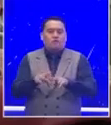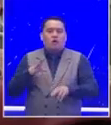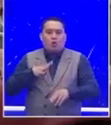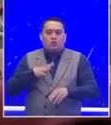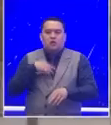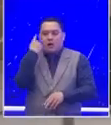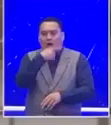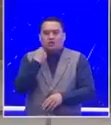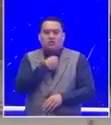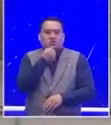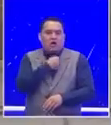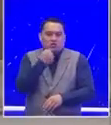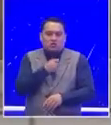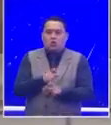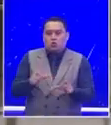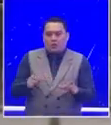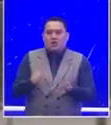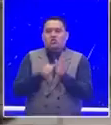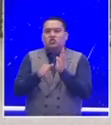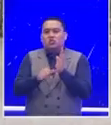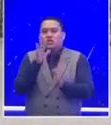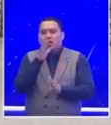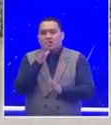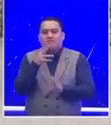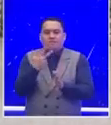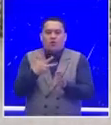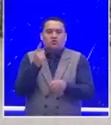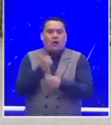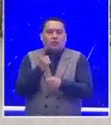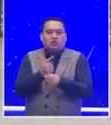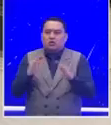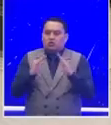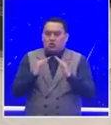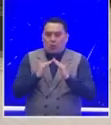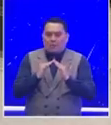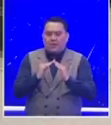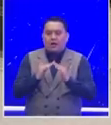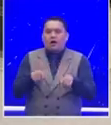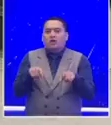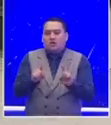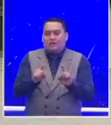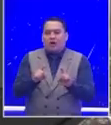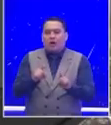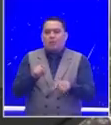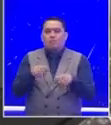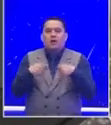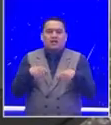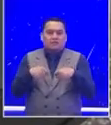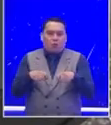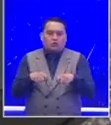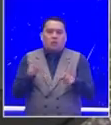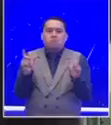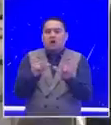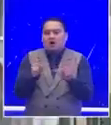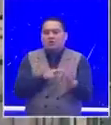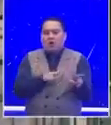особенно для лиц старшего поколения, тем, кому за 65 и вовсе запрещается выходить из дома, за исключением аптеки продовольственных магазинов.